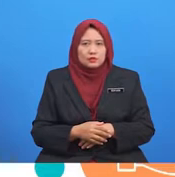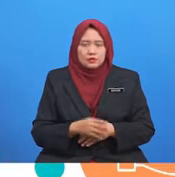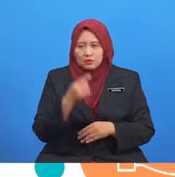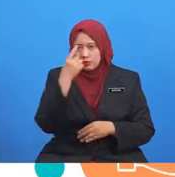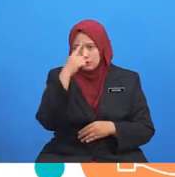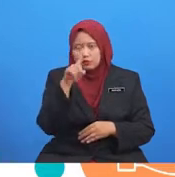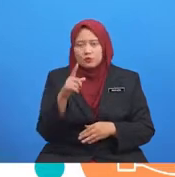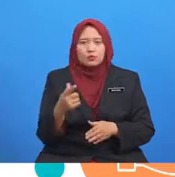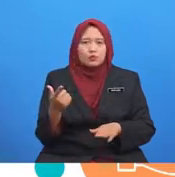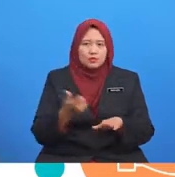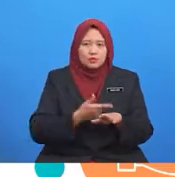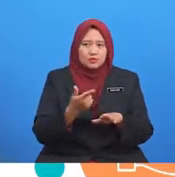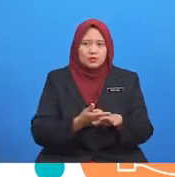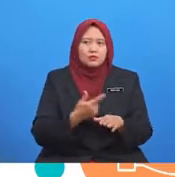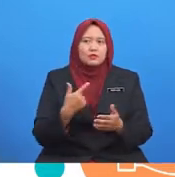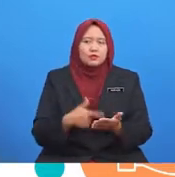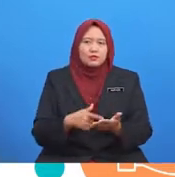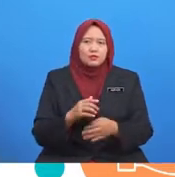ini.